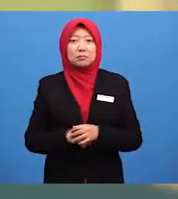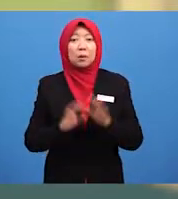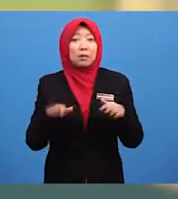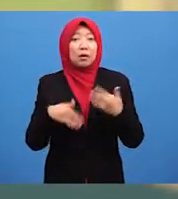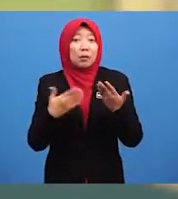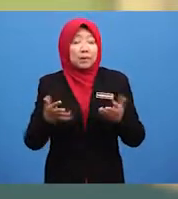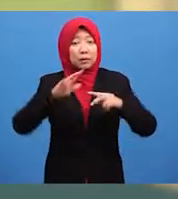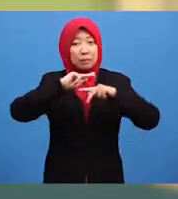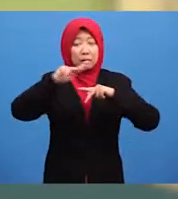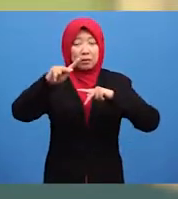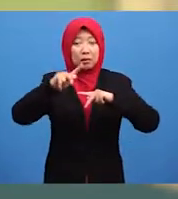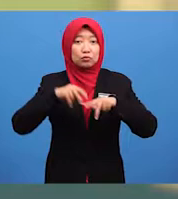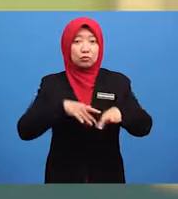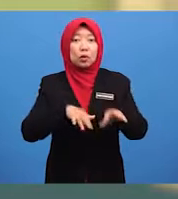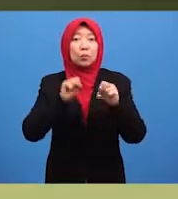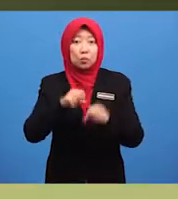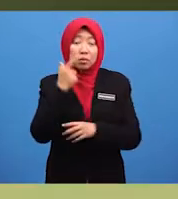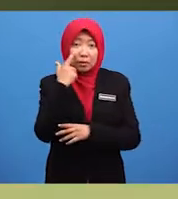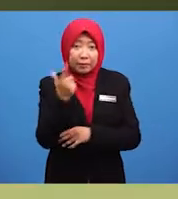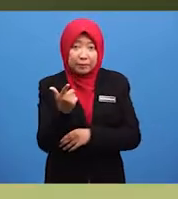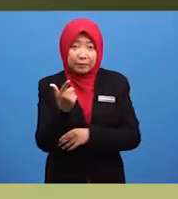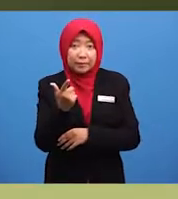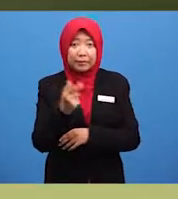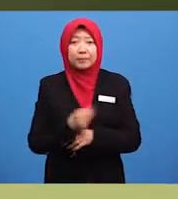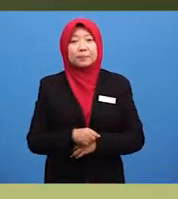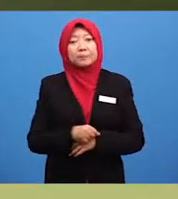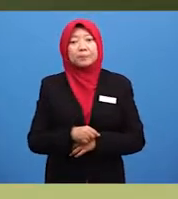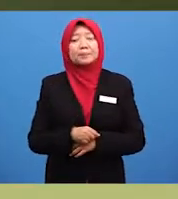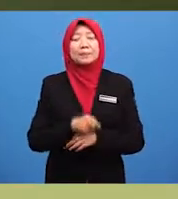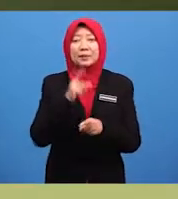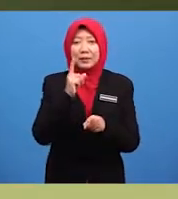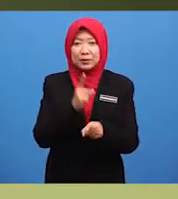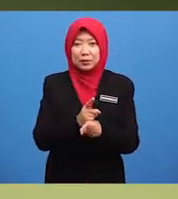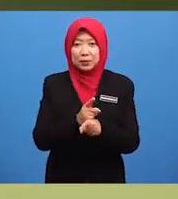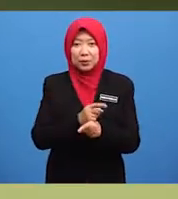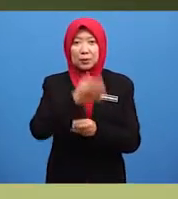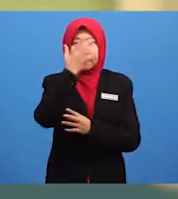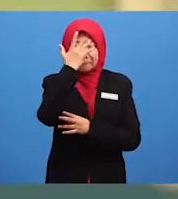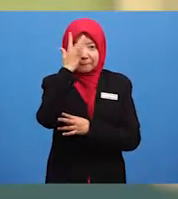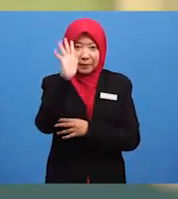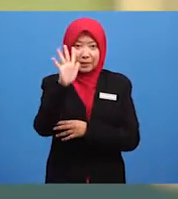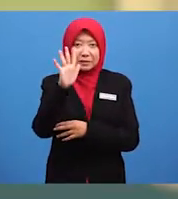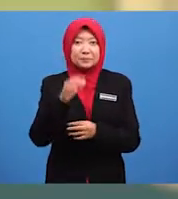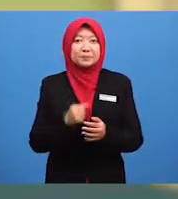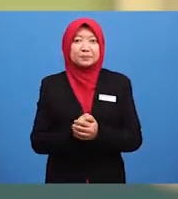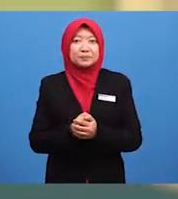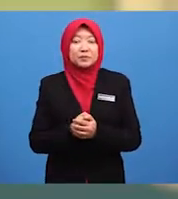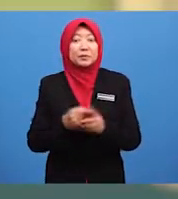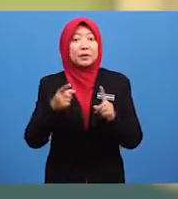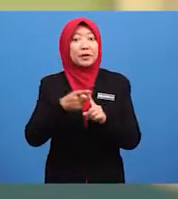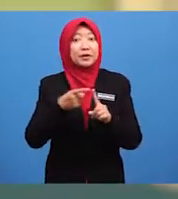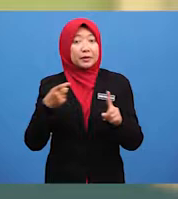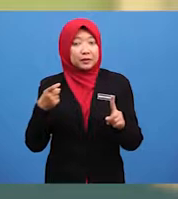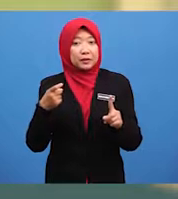Bagaimana peringkat sungai itu dilihat? Betul, pandai murid-murid cikgu. Tentu dari